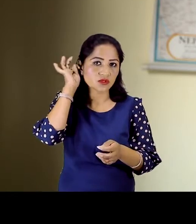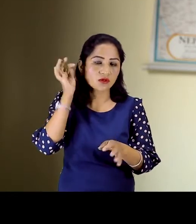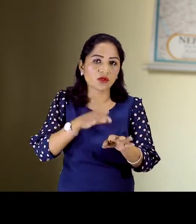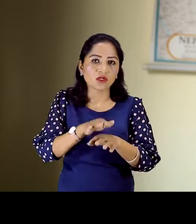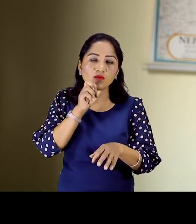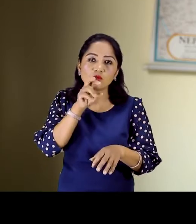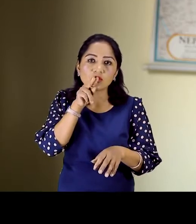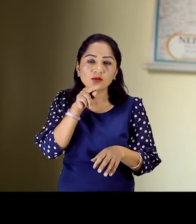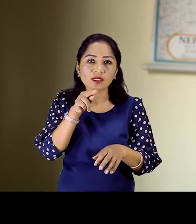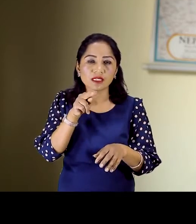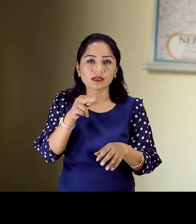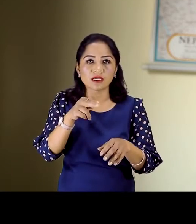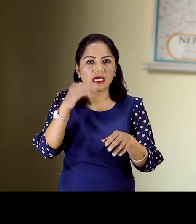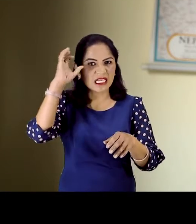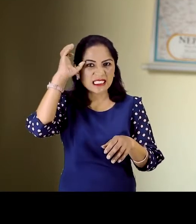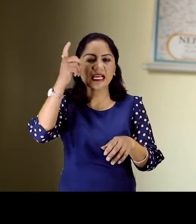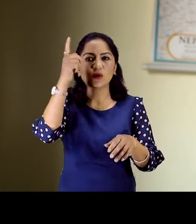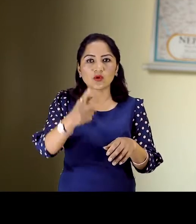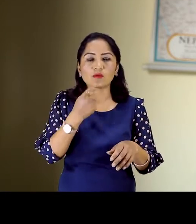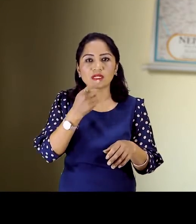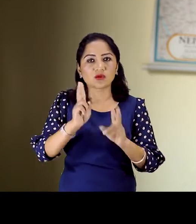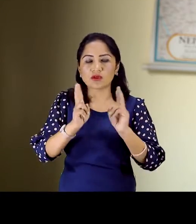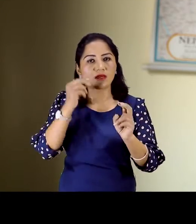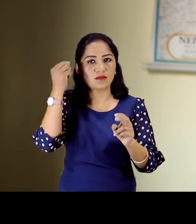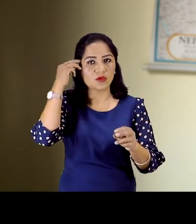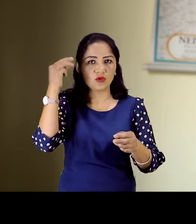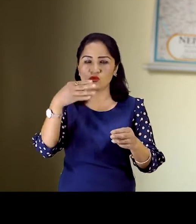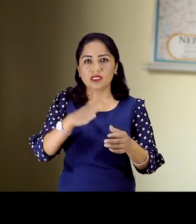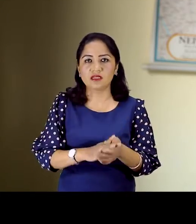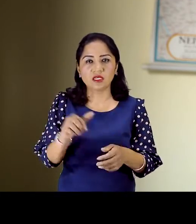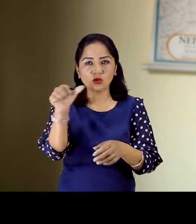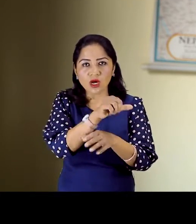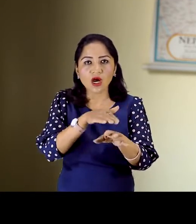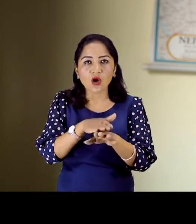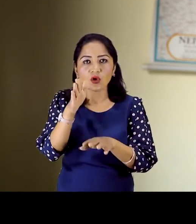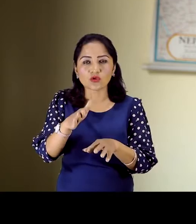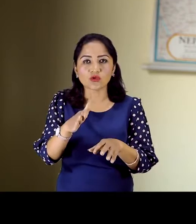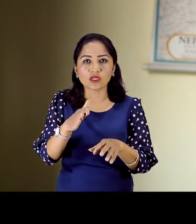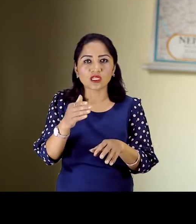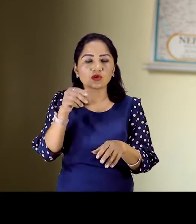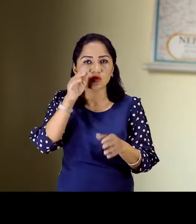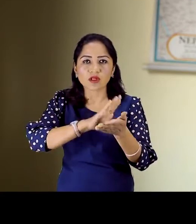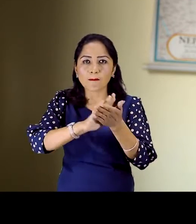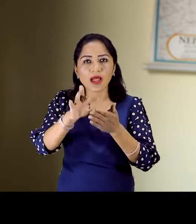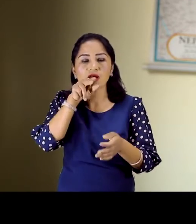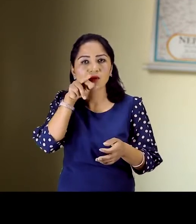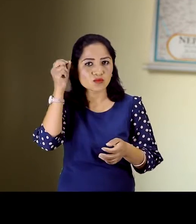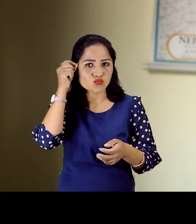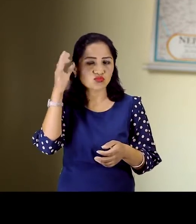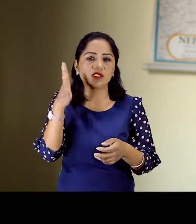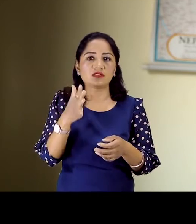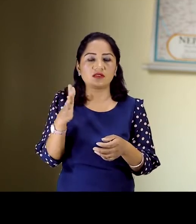स्रवण ने बोलो भने जर्के को एने रिषा को भने कुरागली ना पहाना किना वाली तोन भुझे ना